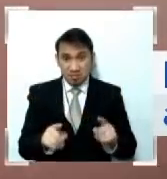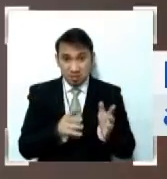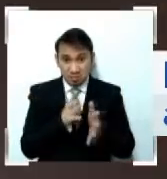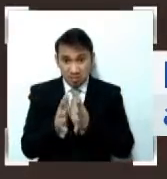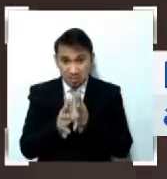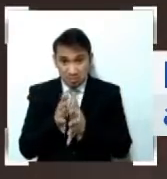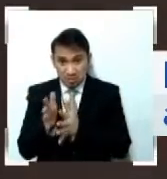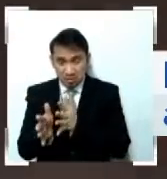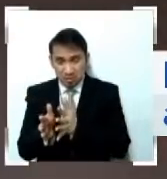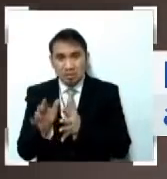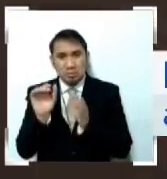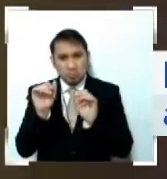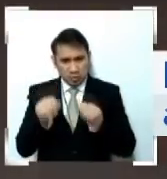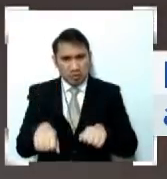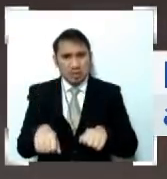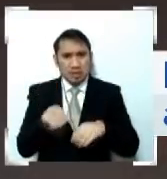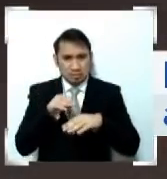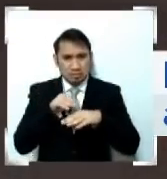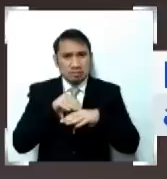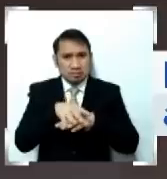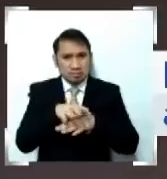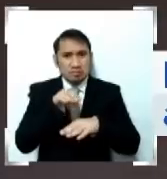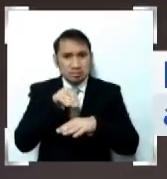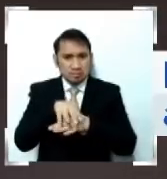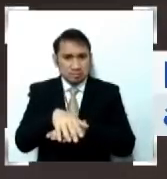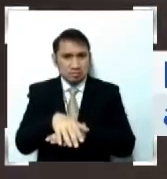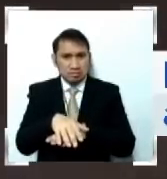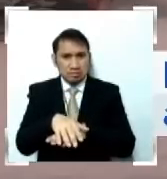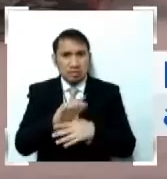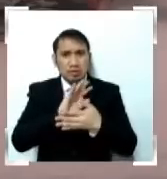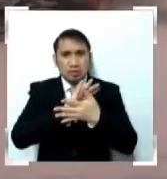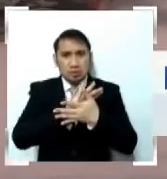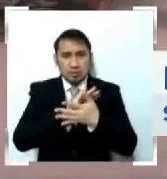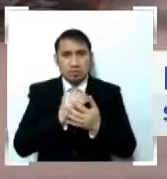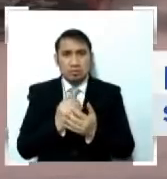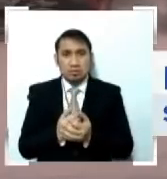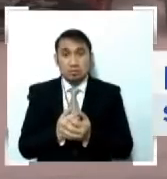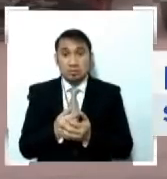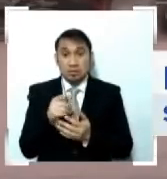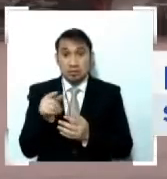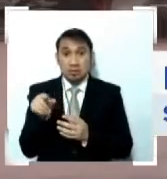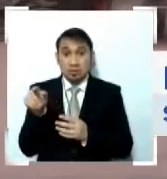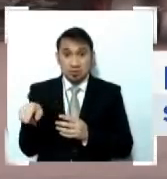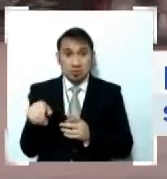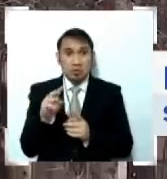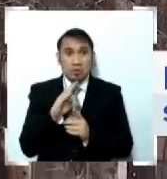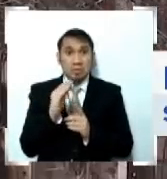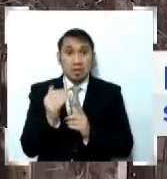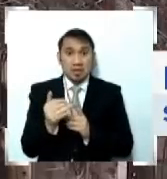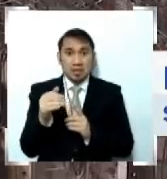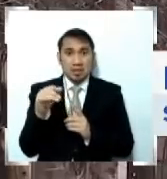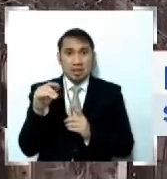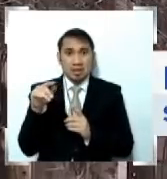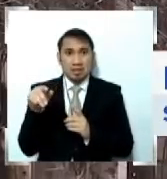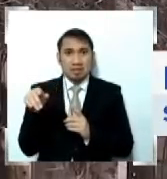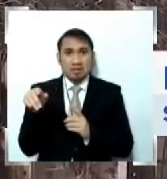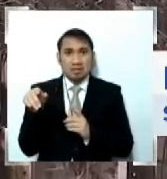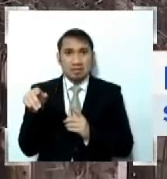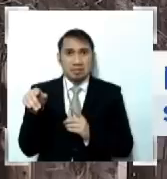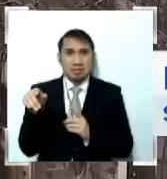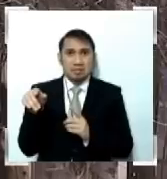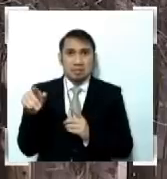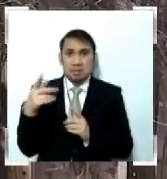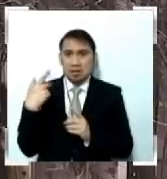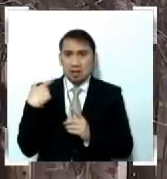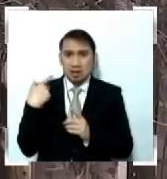event ng COVID-19. Sa Barangay Nagkaisang Nayon at Barangay Capri, kung saan ilang sinasabing super